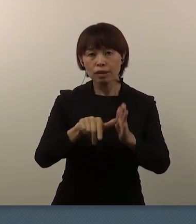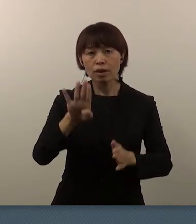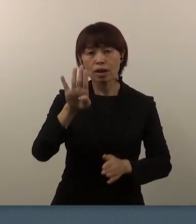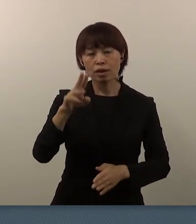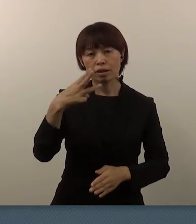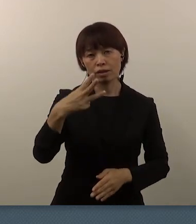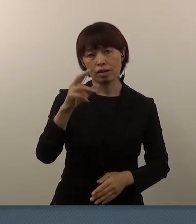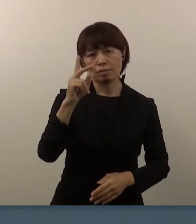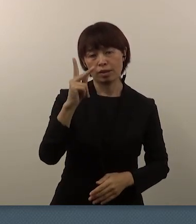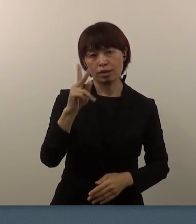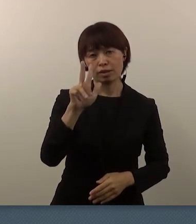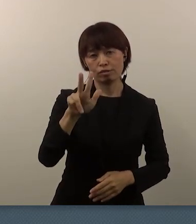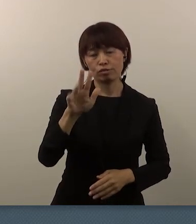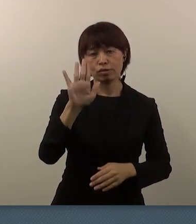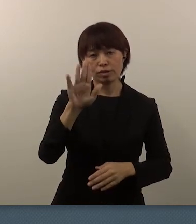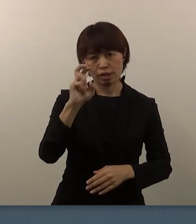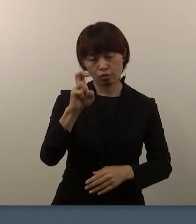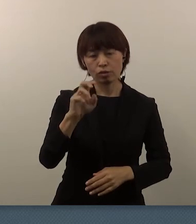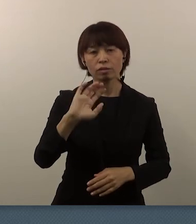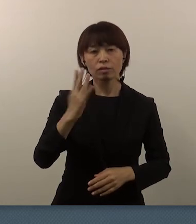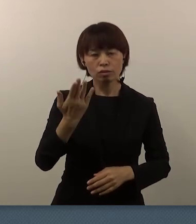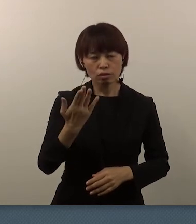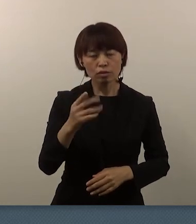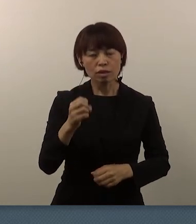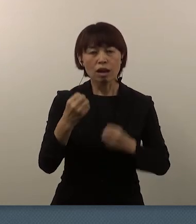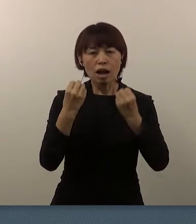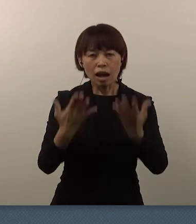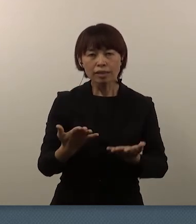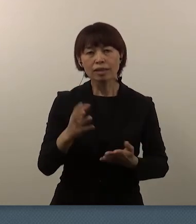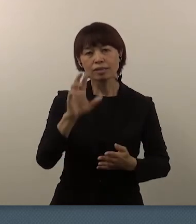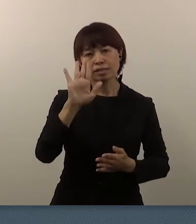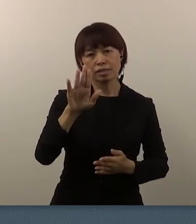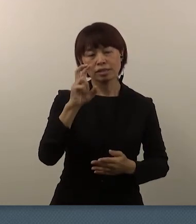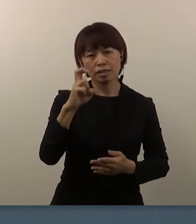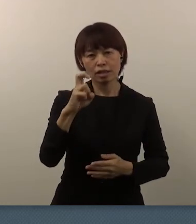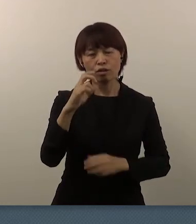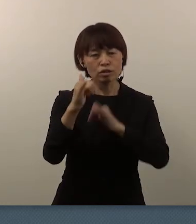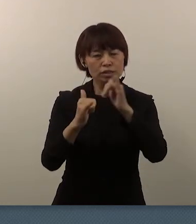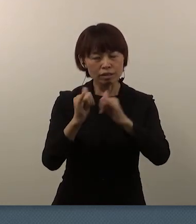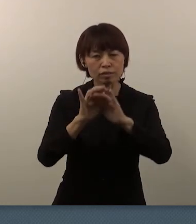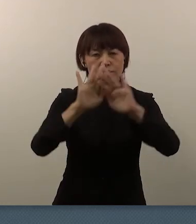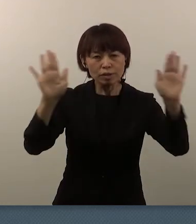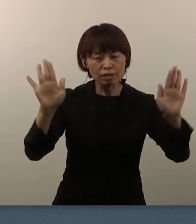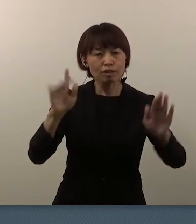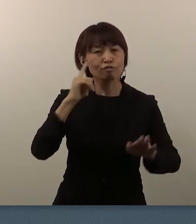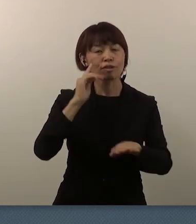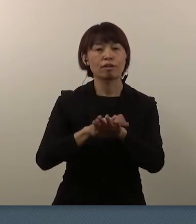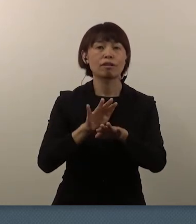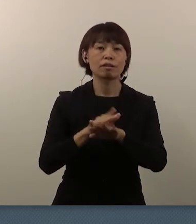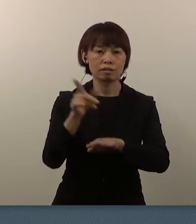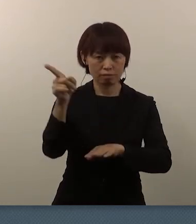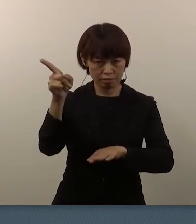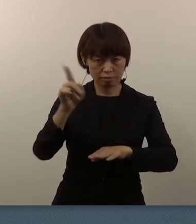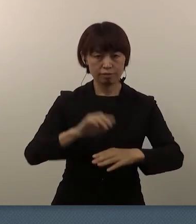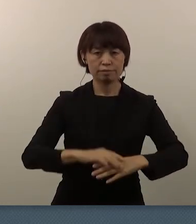しいテロの時代が新しく始まったんだと、まあ、こういう見方でありました。